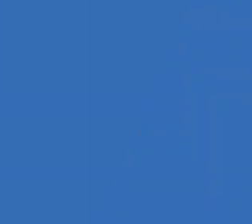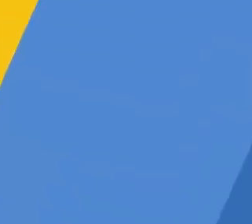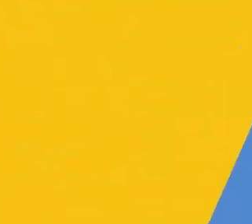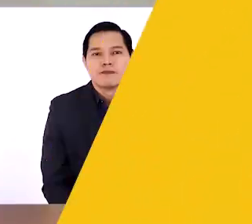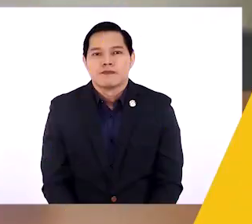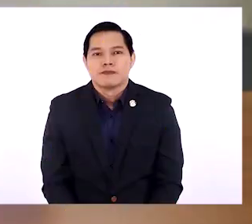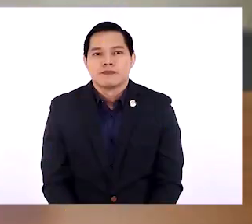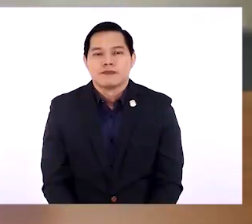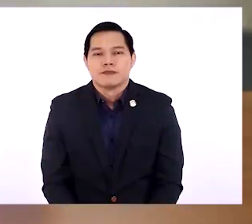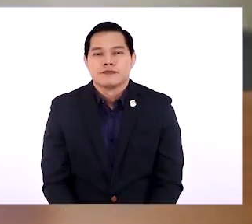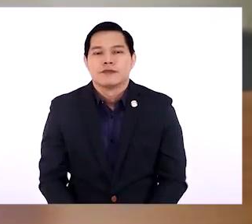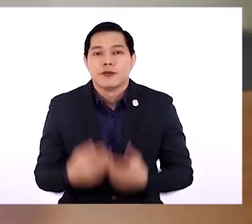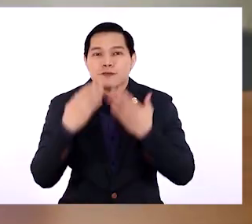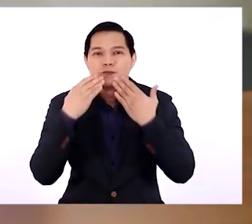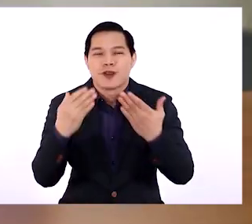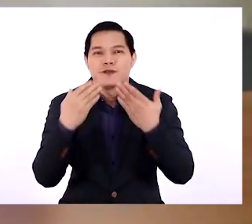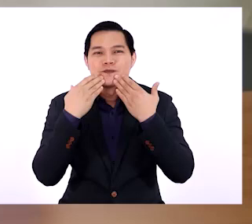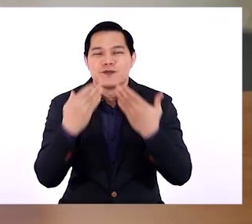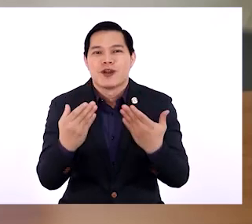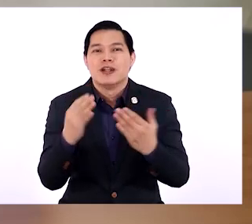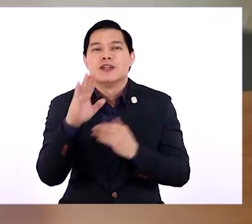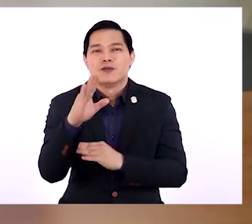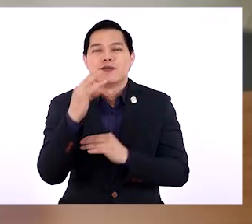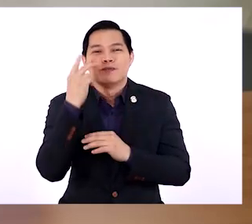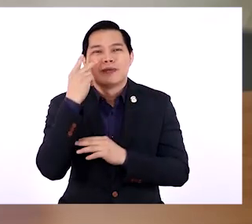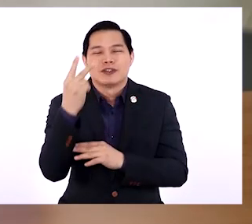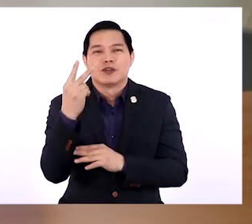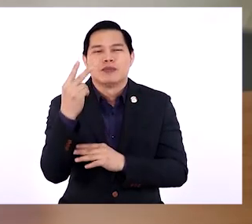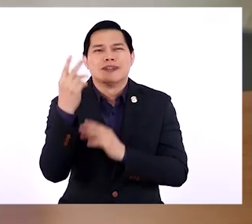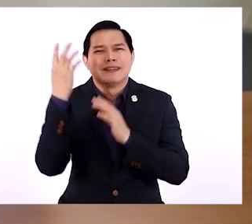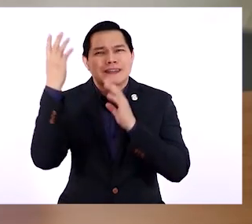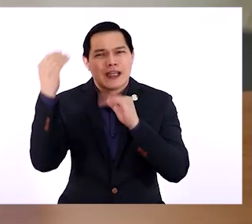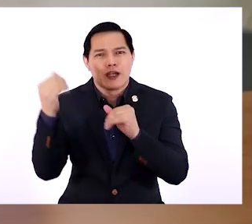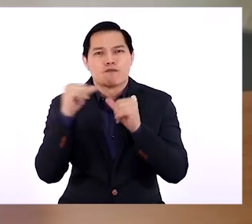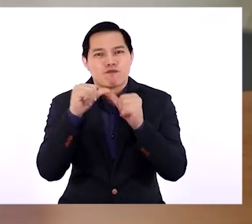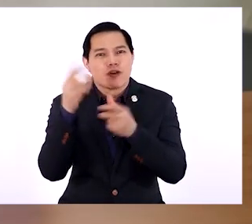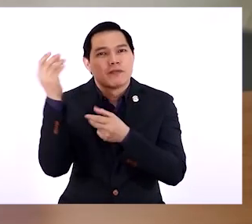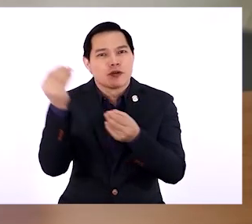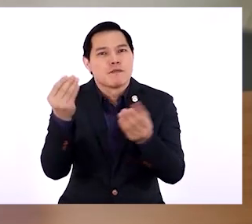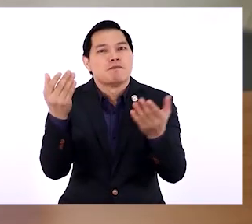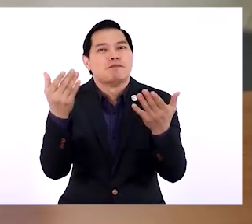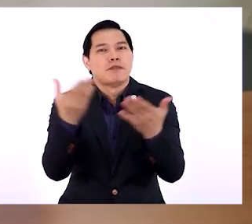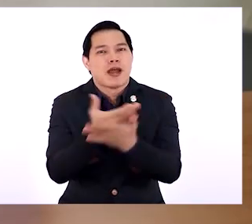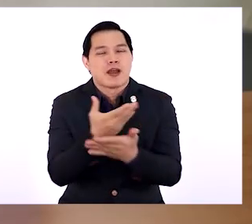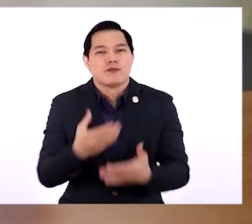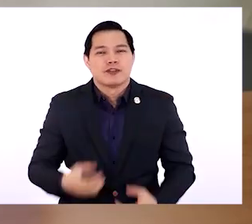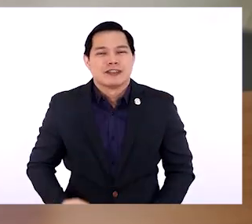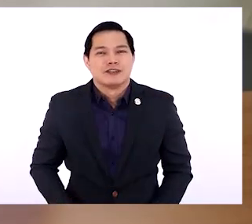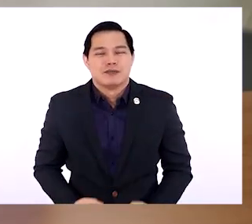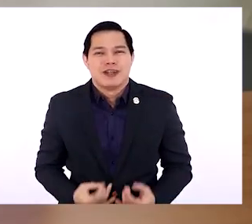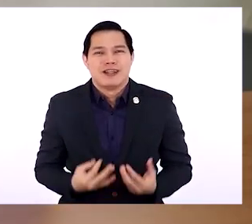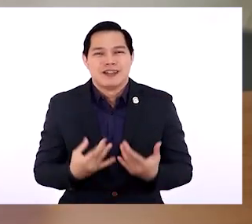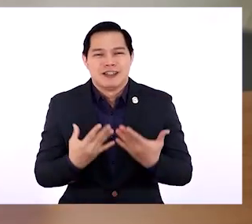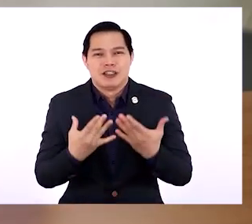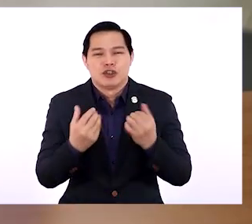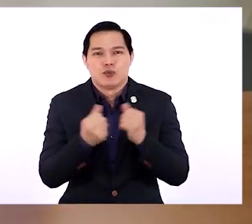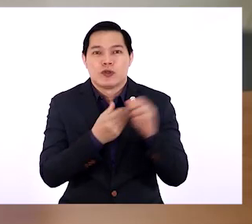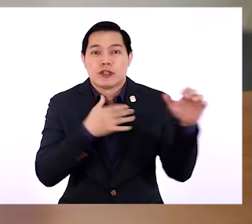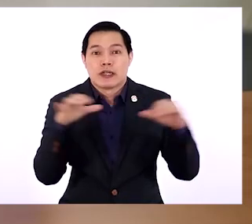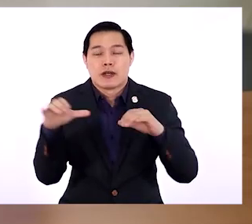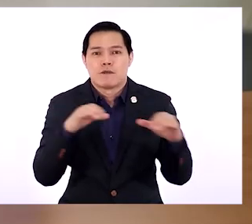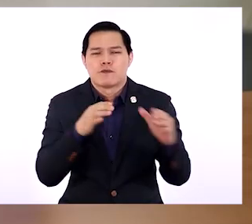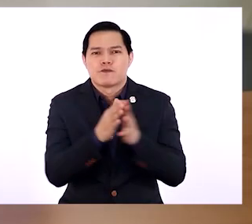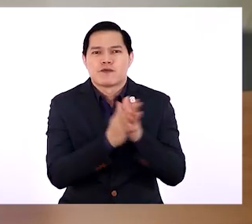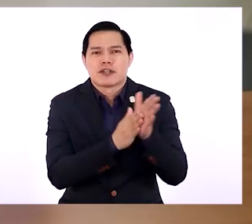Network. Salamat po sa inyong pagsubaybay. Naway nabigyan kayo ng panibagong inspirasyon ng mga aktibidad